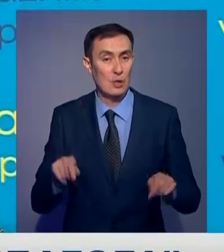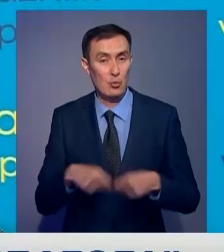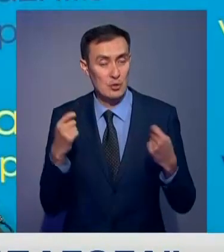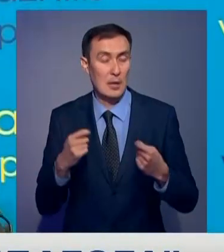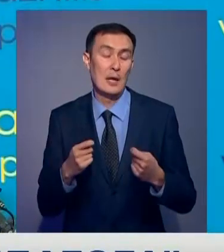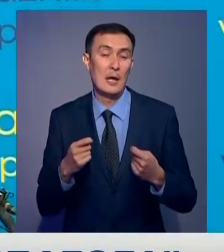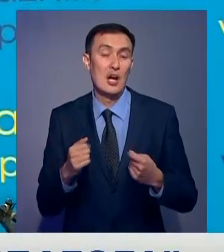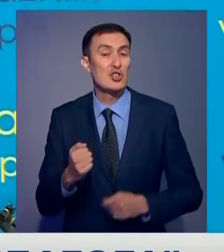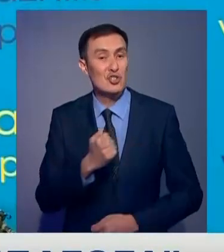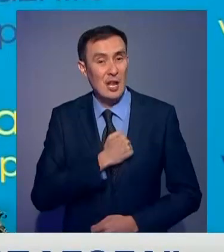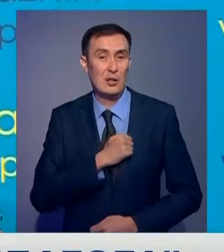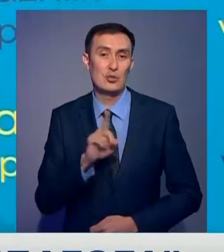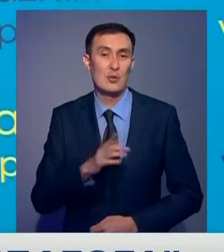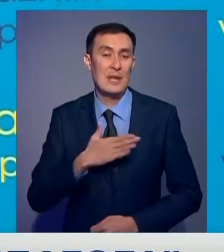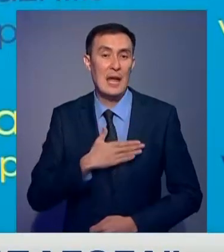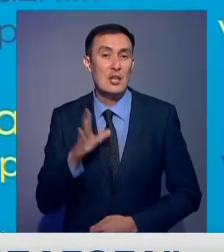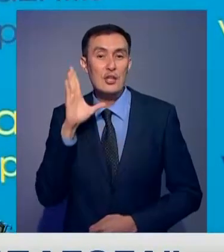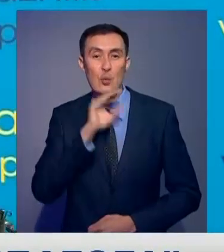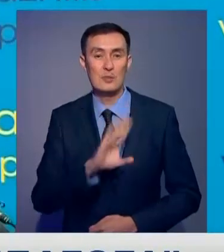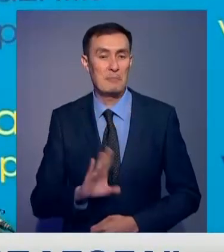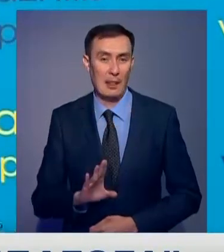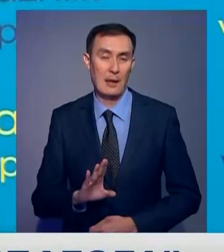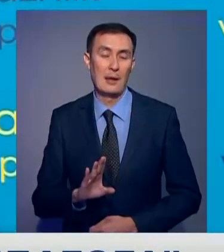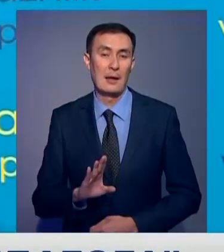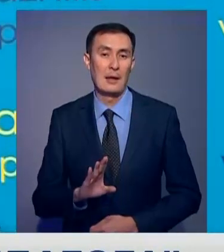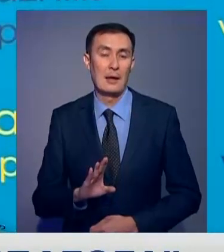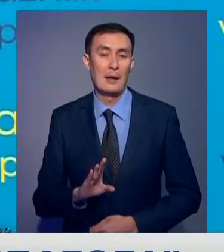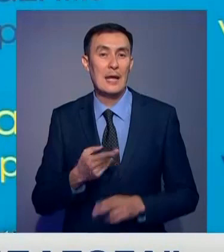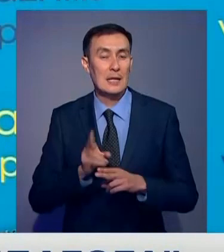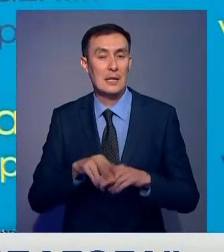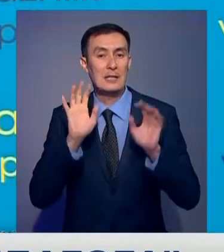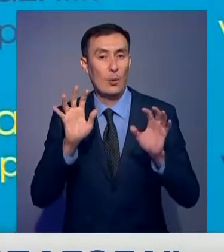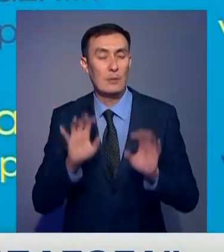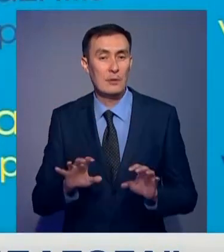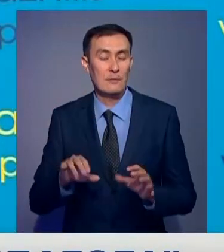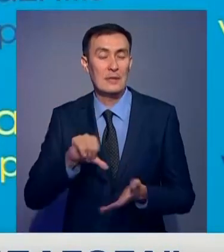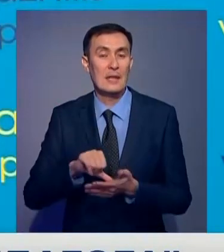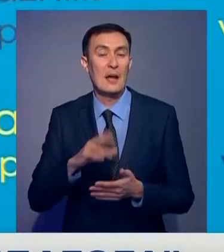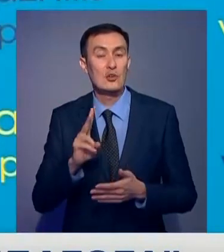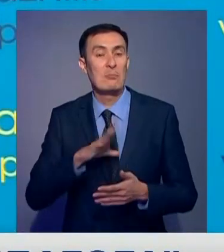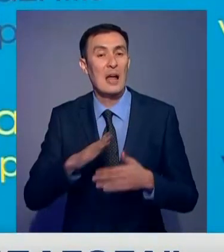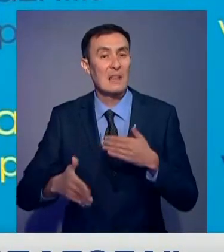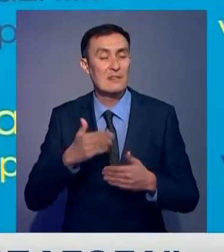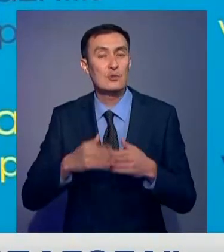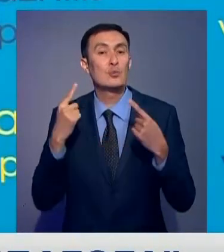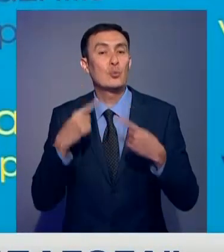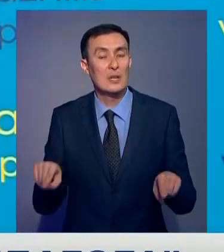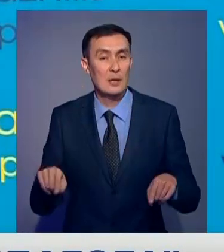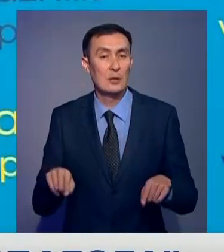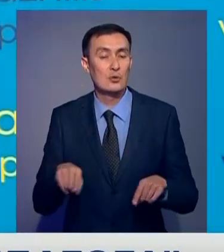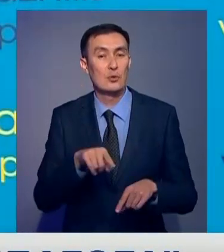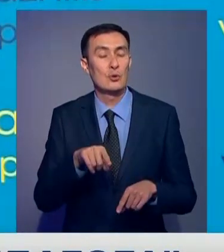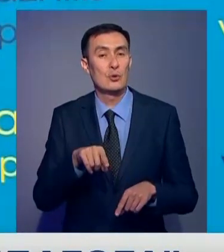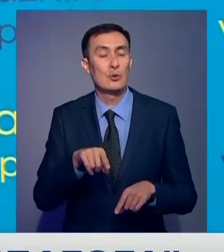Конечно, жалко, что я не увидела в данном законопроекте и ответственность других